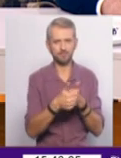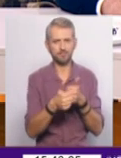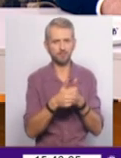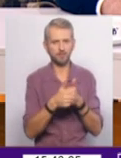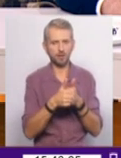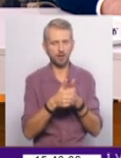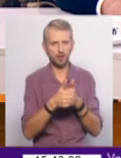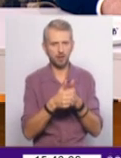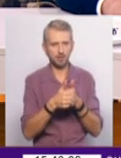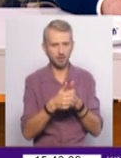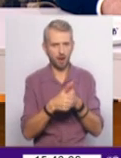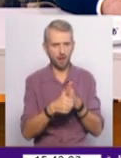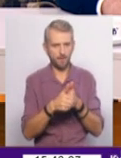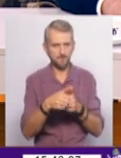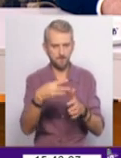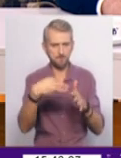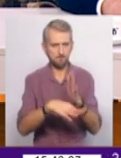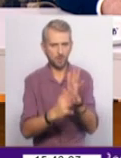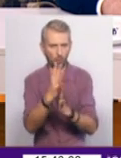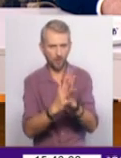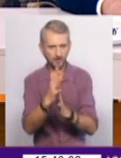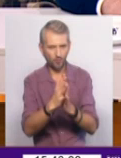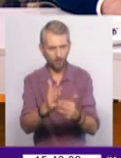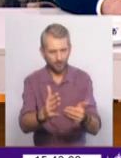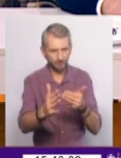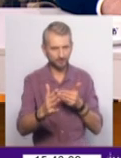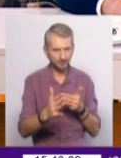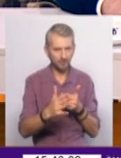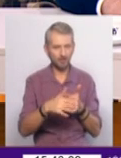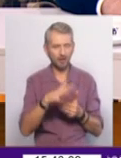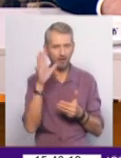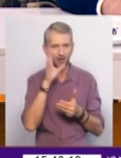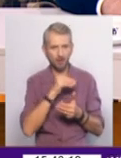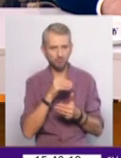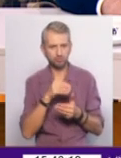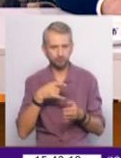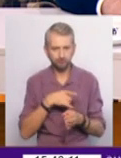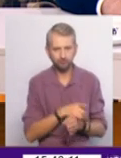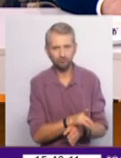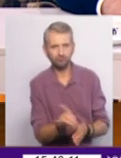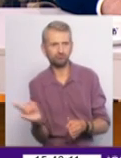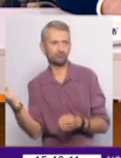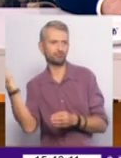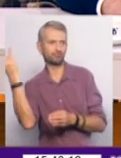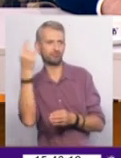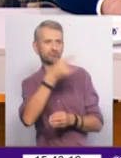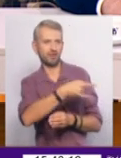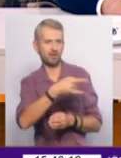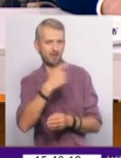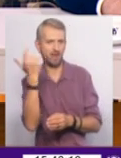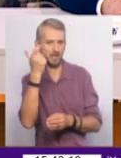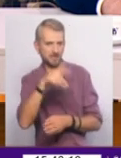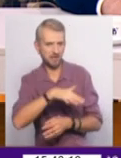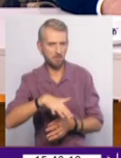не доїжджаючи до станції метро, звертати наліво і їхати також на Харківський масив.